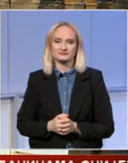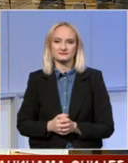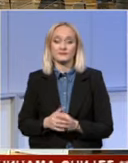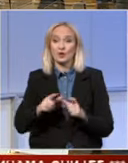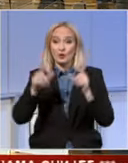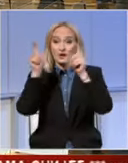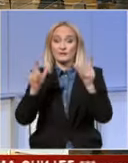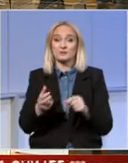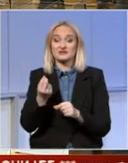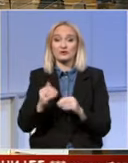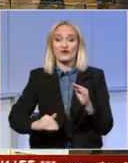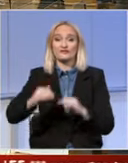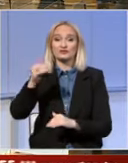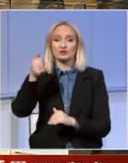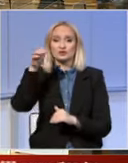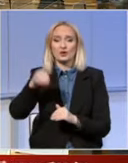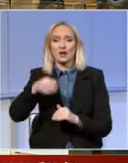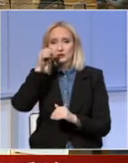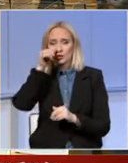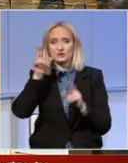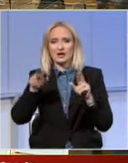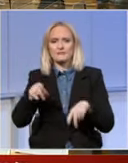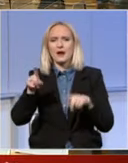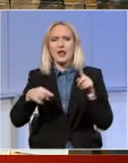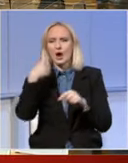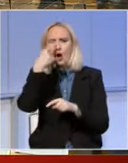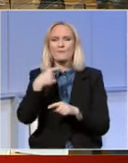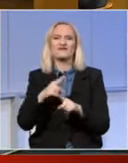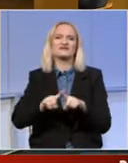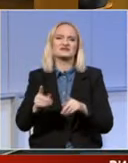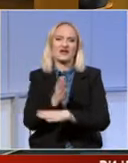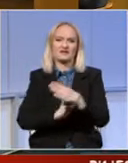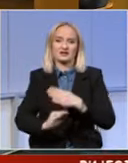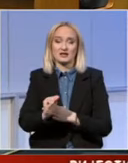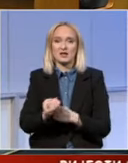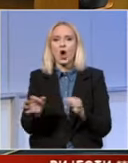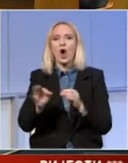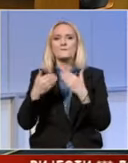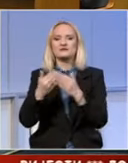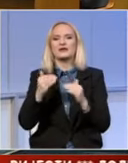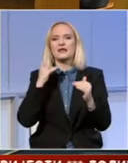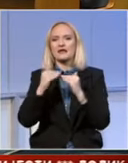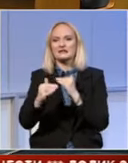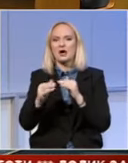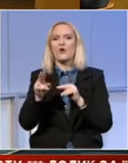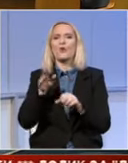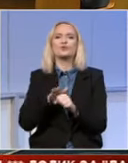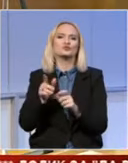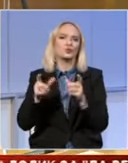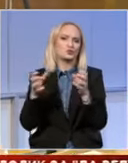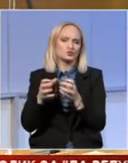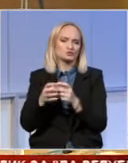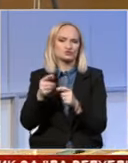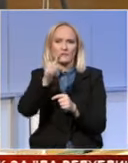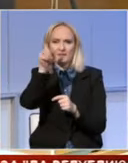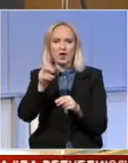U Republici Srpskoj više od 100.000 ljudi ima neki oblik invaliditeta. Obezbjeđivanje jednakog tretmana za njih u društvu pitanje